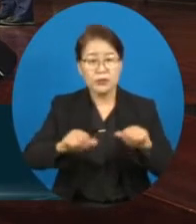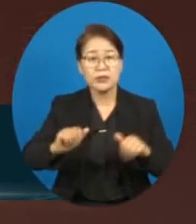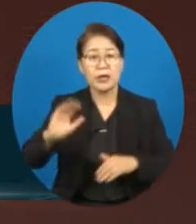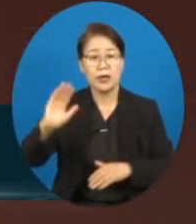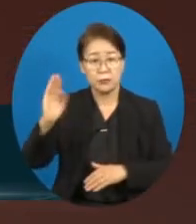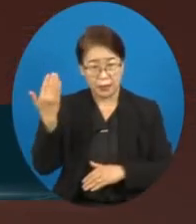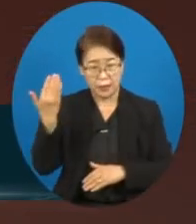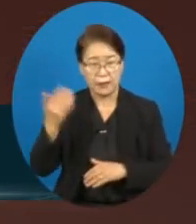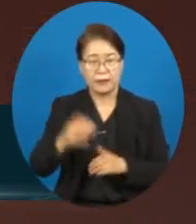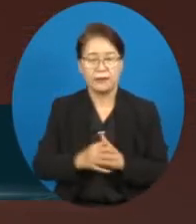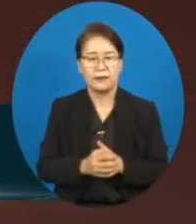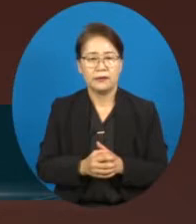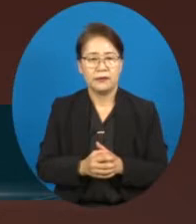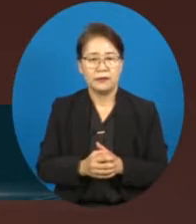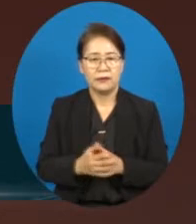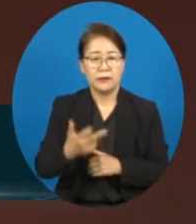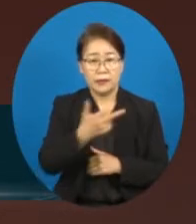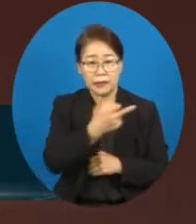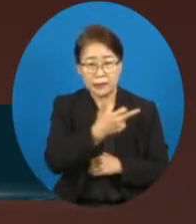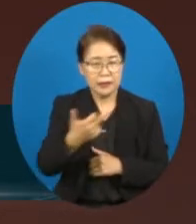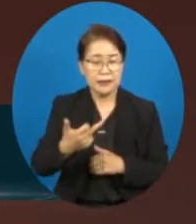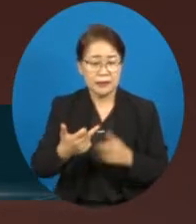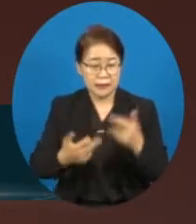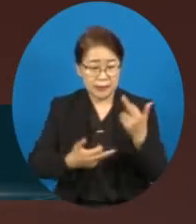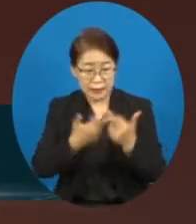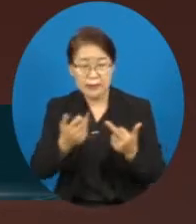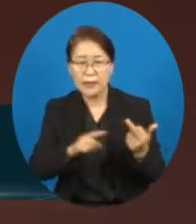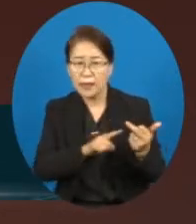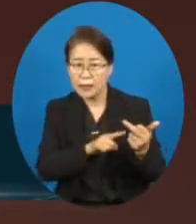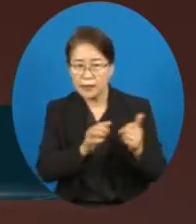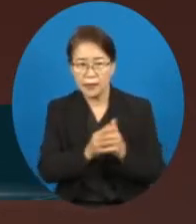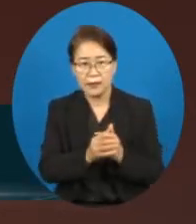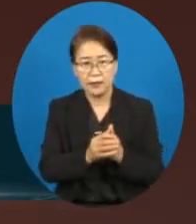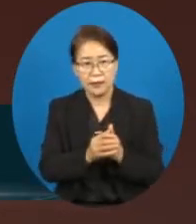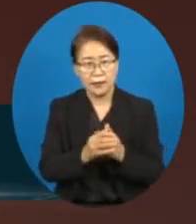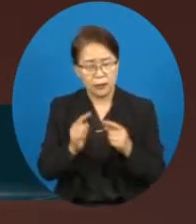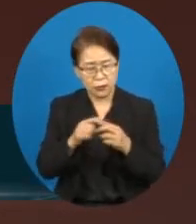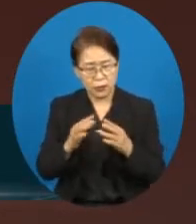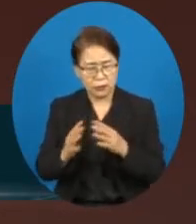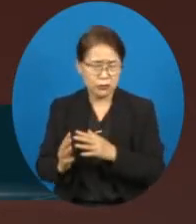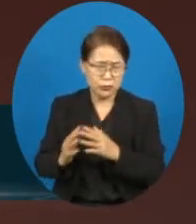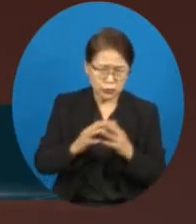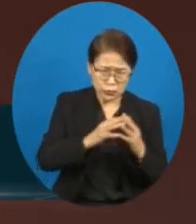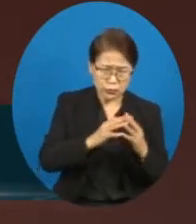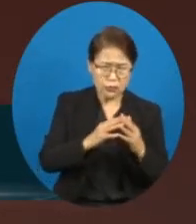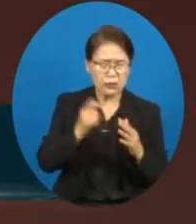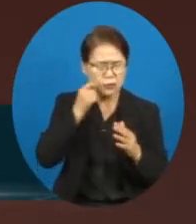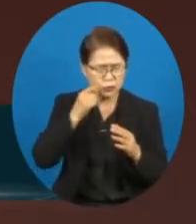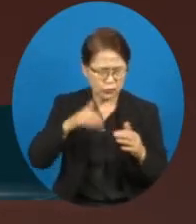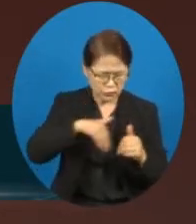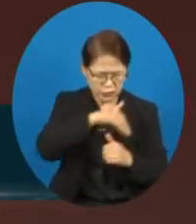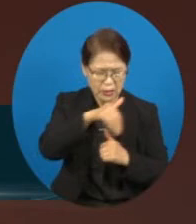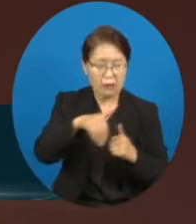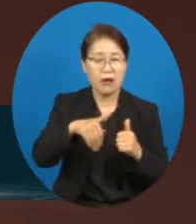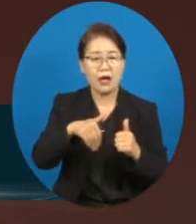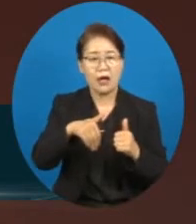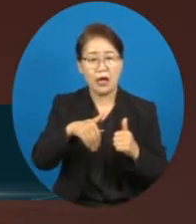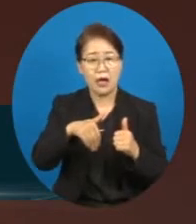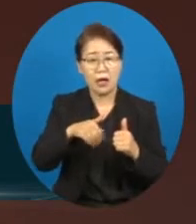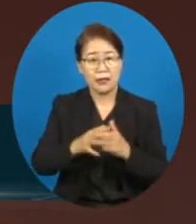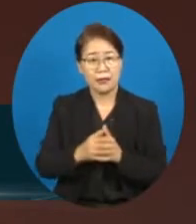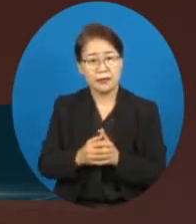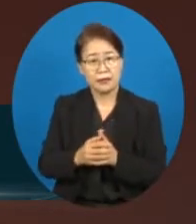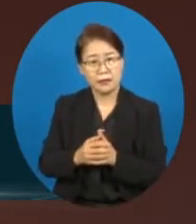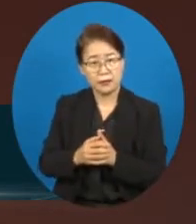자, 여기서 큰 산은 무엇을 말합니까? 그 성전을 재건할 수 없는 모든 상황을 말하는 거예요.